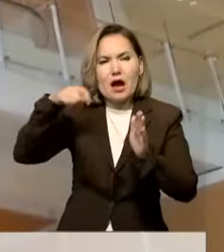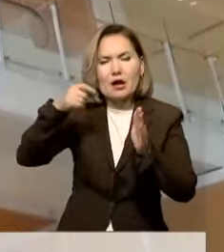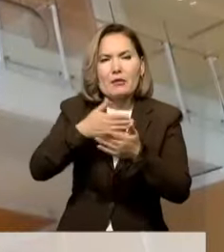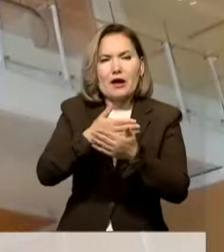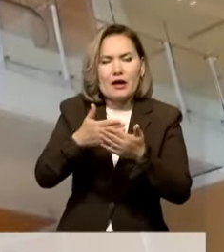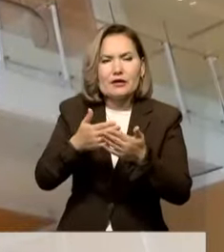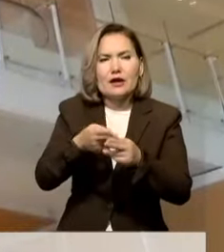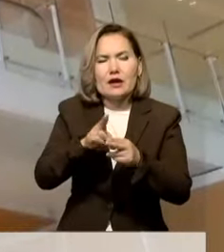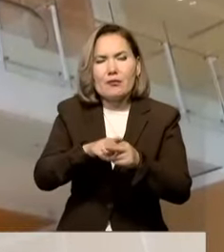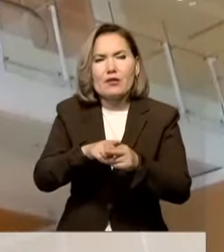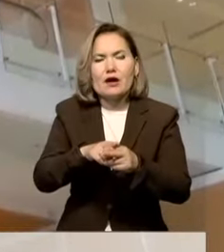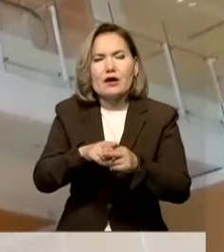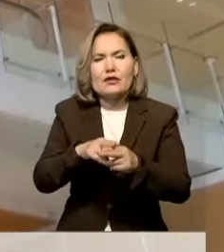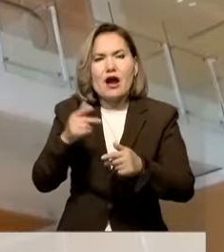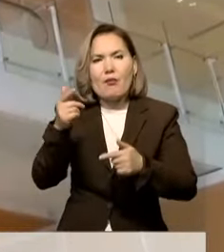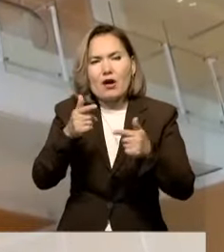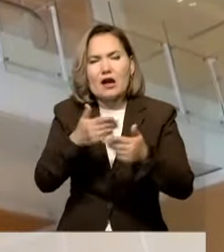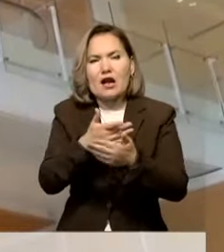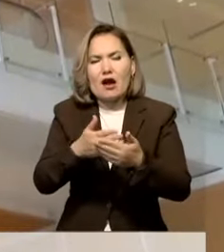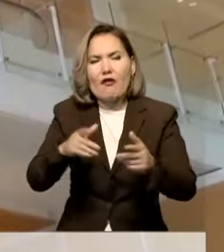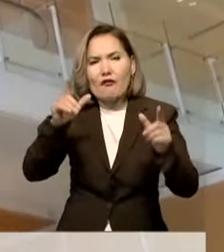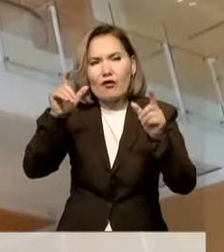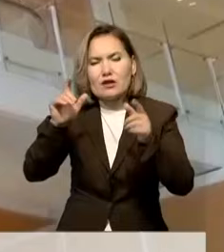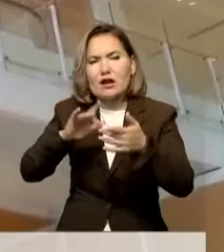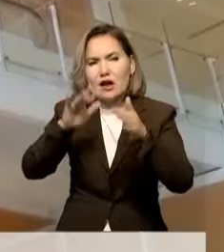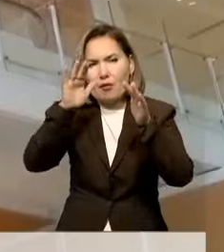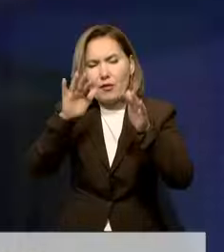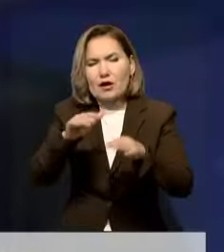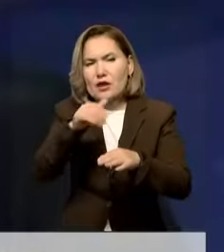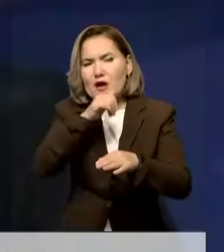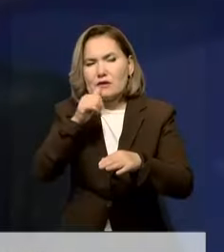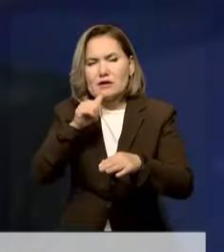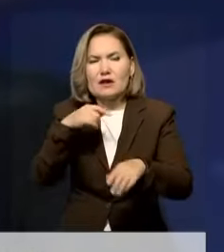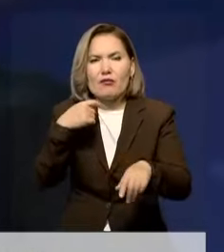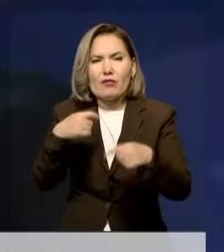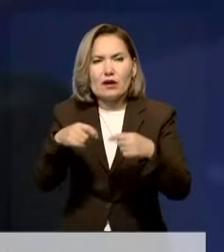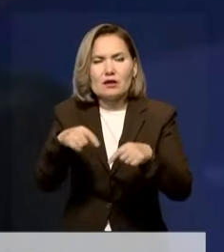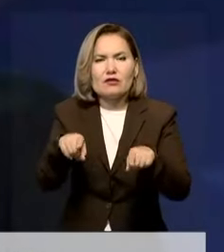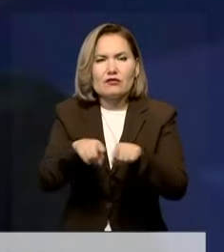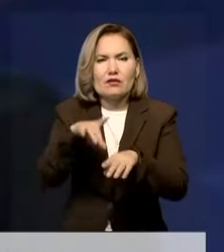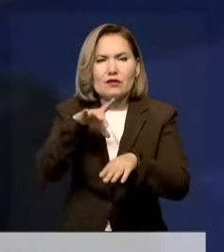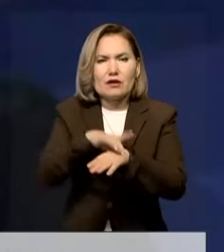порнографиялық материалдарды сақтады және таратуға жәрдемдесті деген күдікке ілінген.